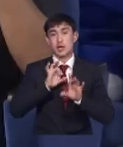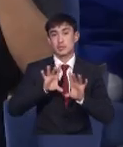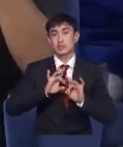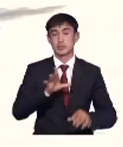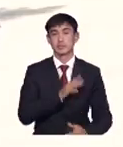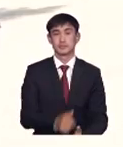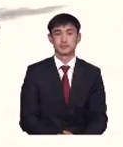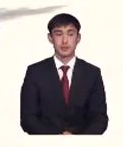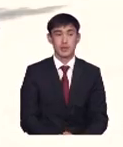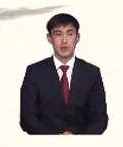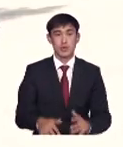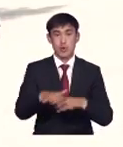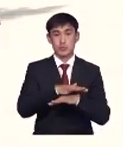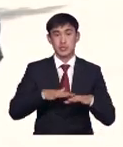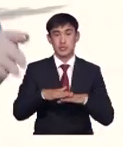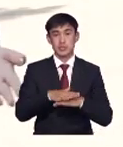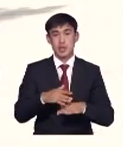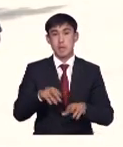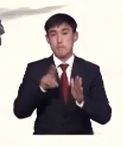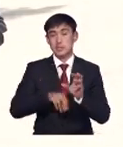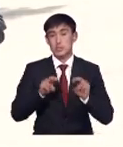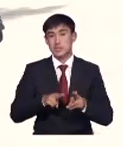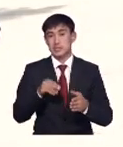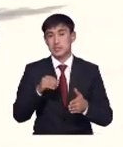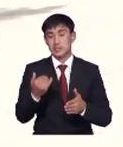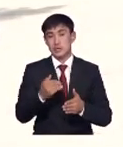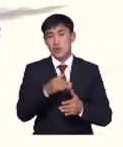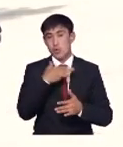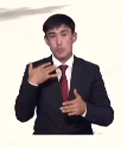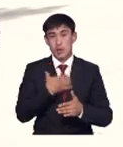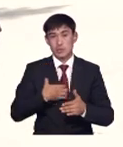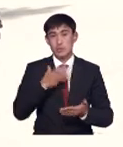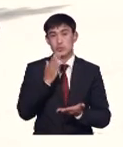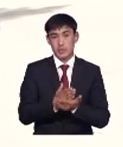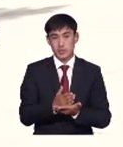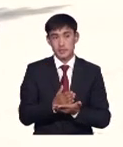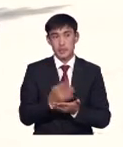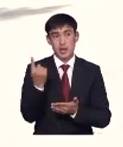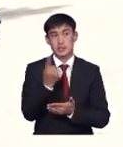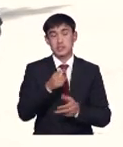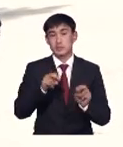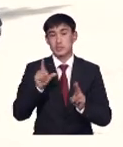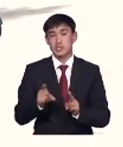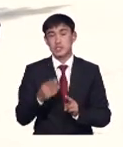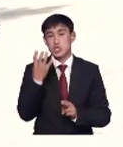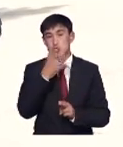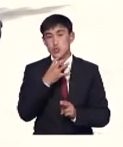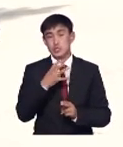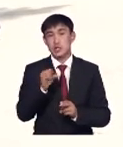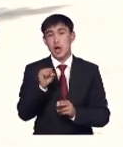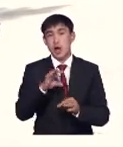түсіндіруге тырысты. Көпшіліктің көкейінде қауіпсіздікке қатысты алаңдаушылықтың бары белгілі. Алғашқы спикер жылу және